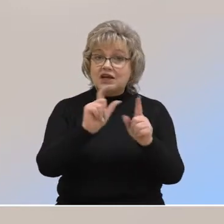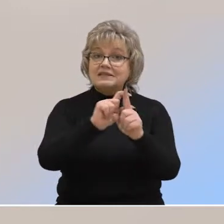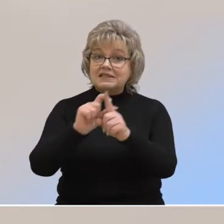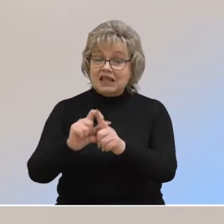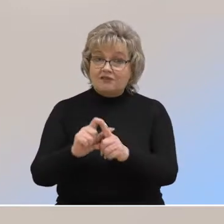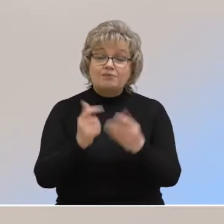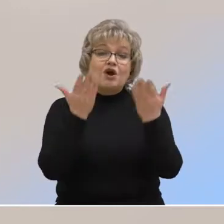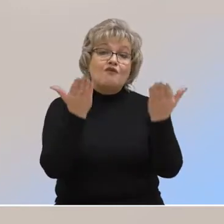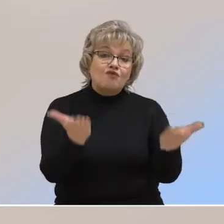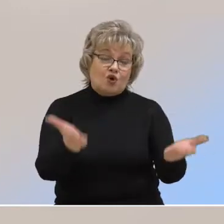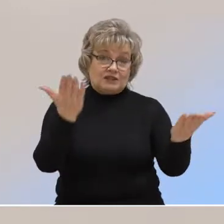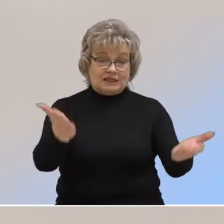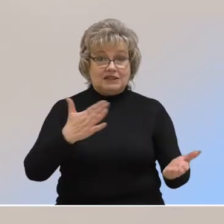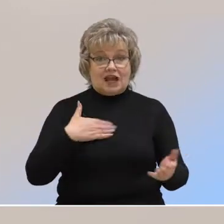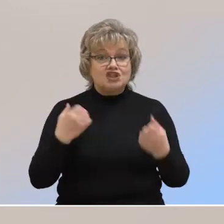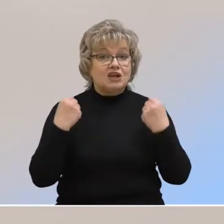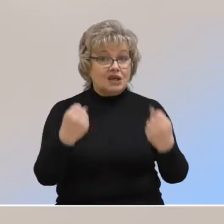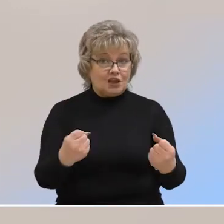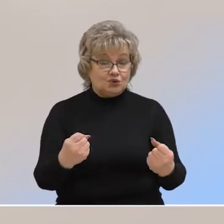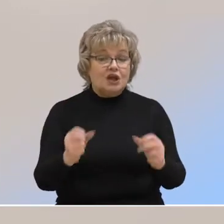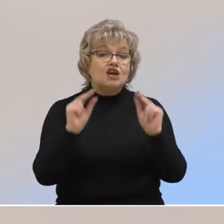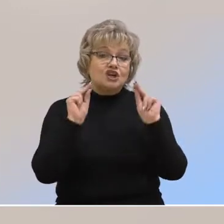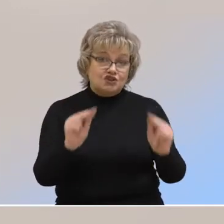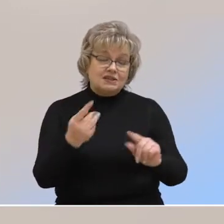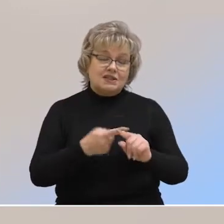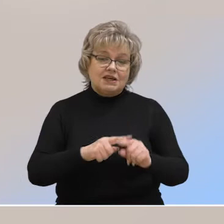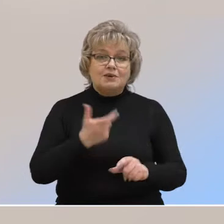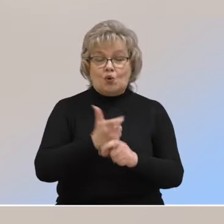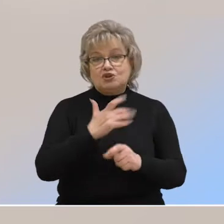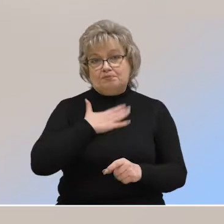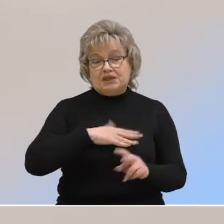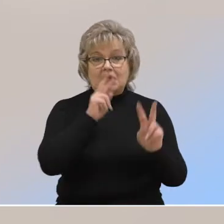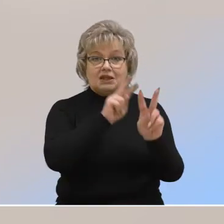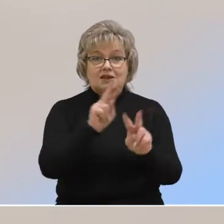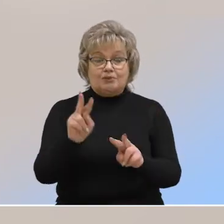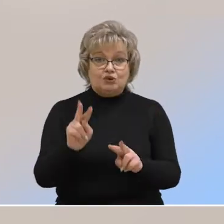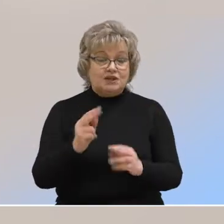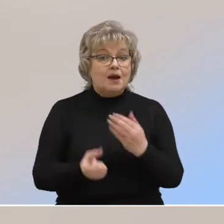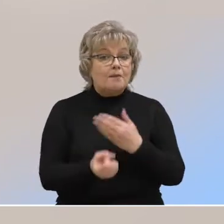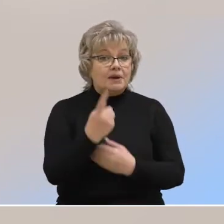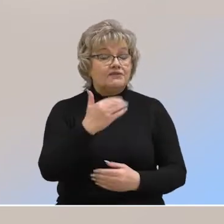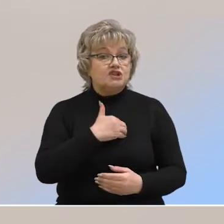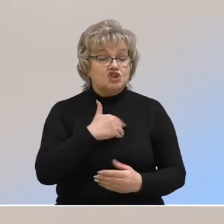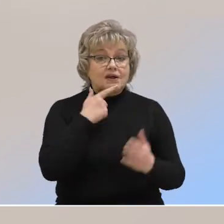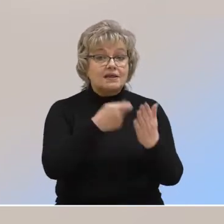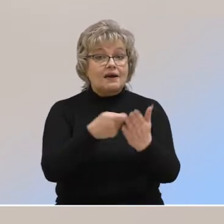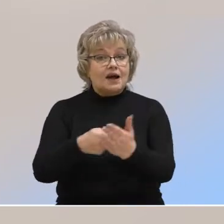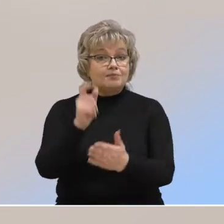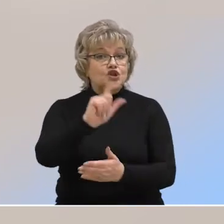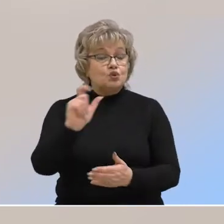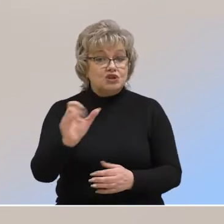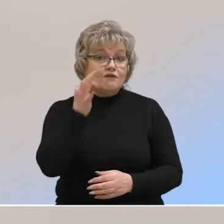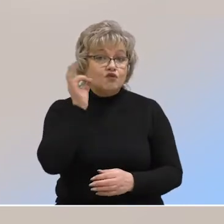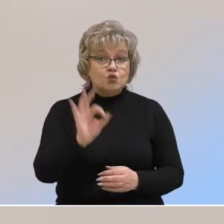словами «Вот они, наши едут!» И честно, за этим очень приятно наблюдать. Появилось желание кормить людей